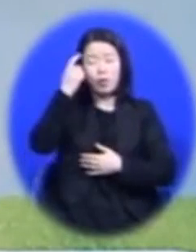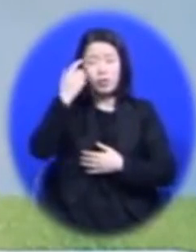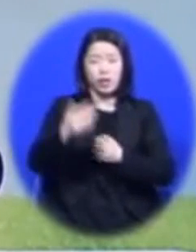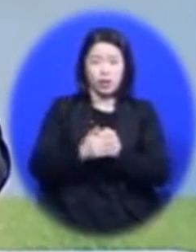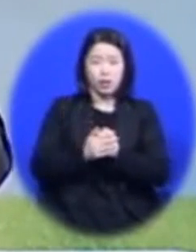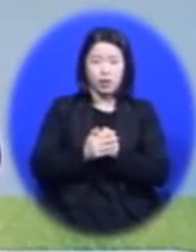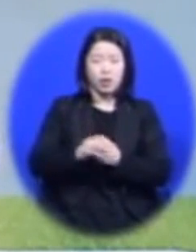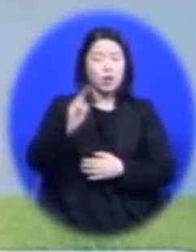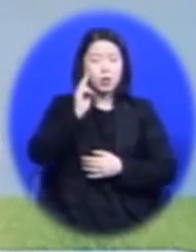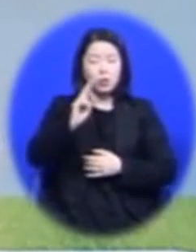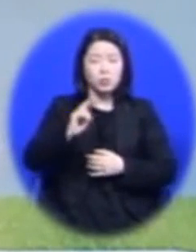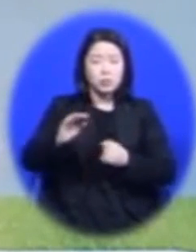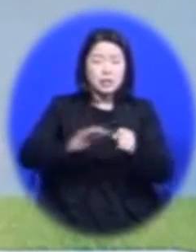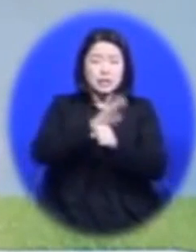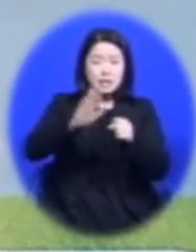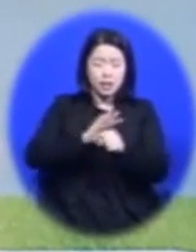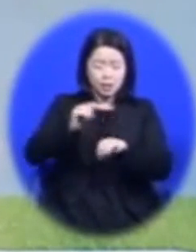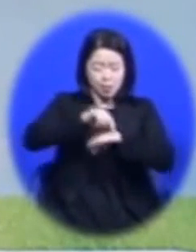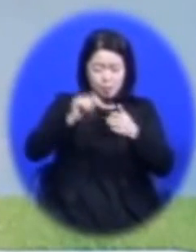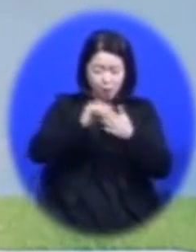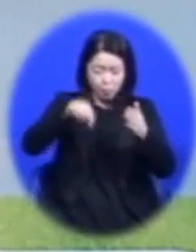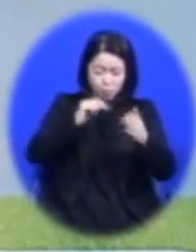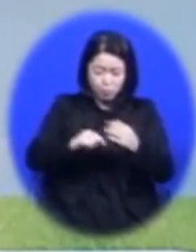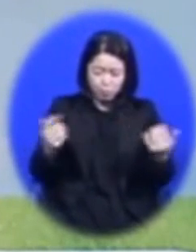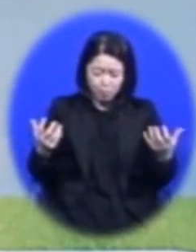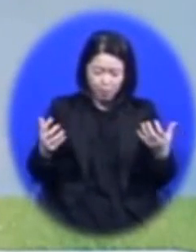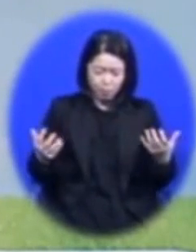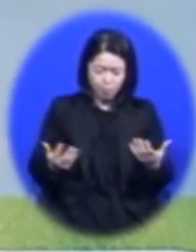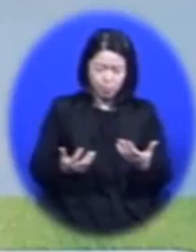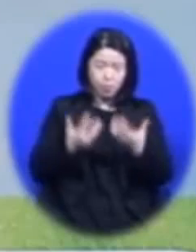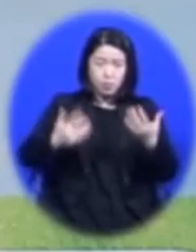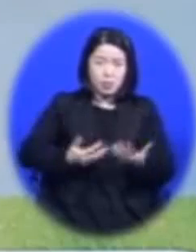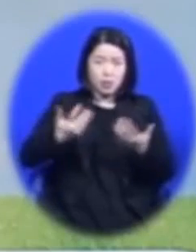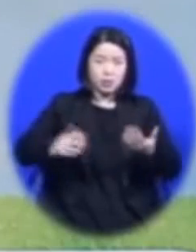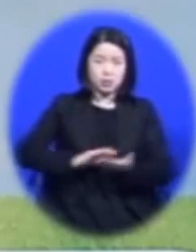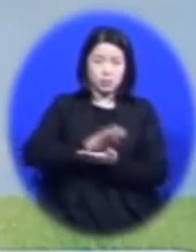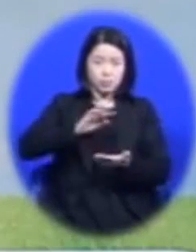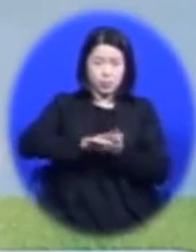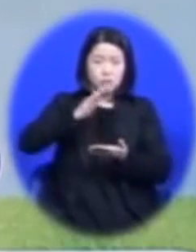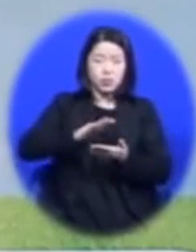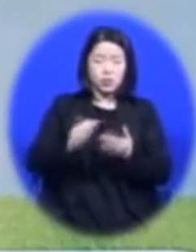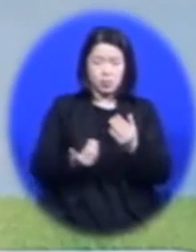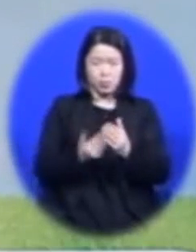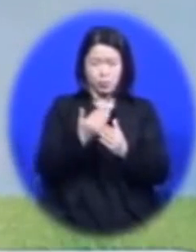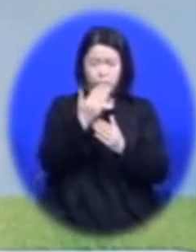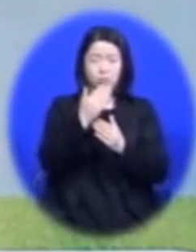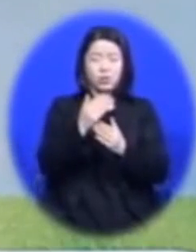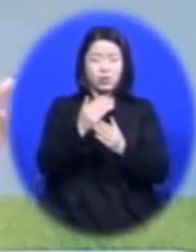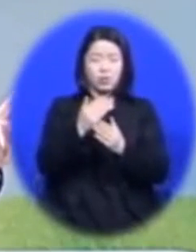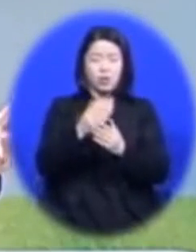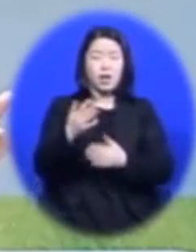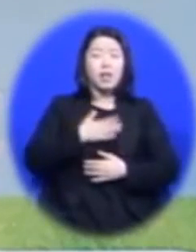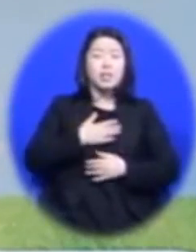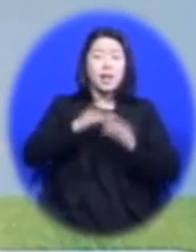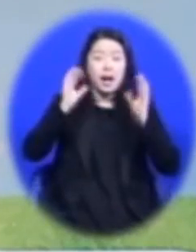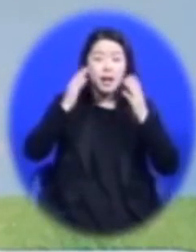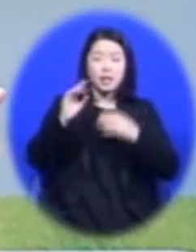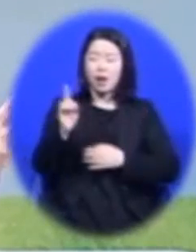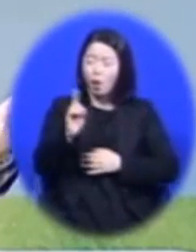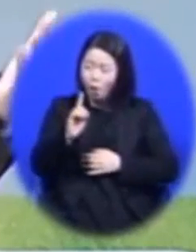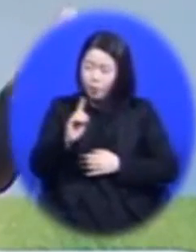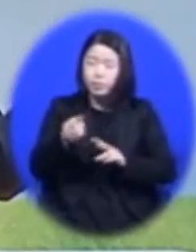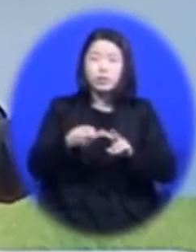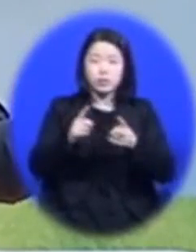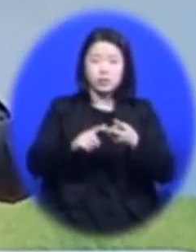너무너무 사랑이 막 마음속에서부터 사랑이 절절 끓는 거예요. 내 아이가 어떤 아이라 할지라도